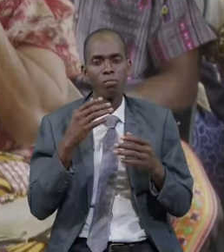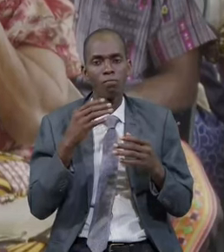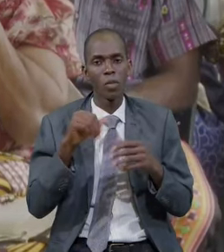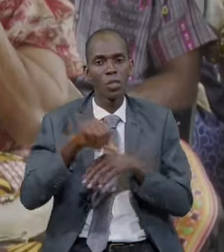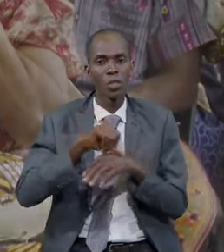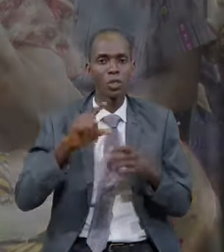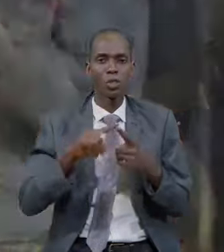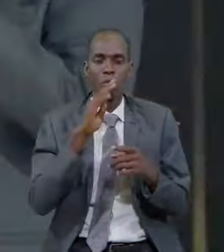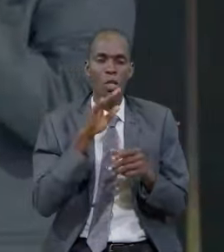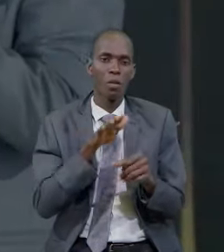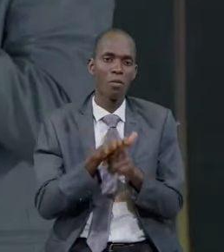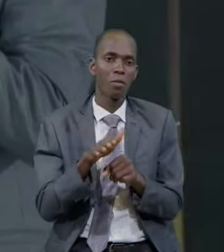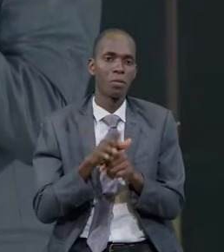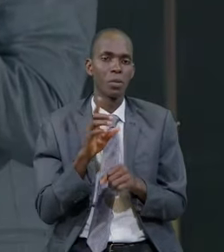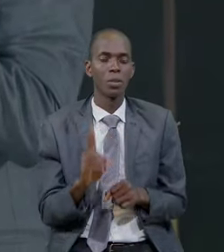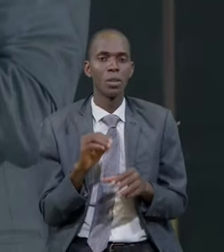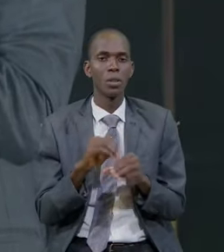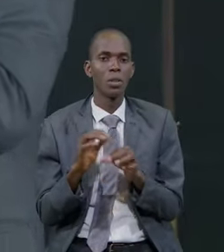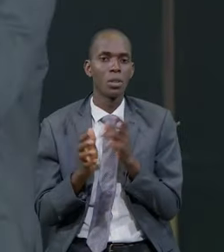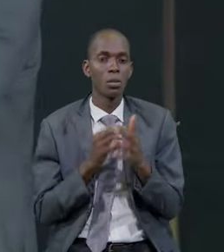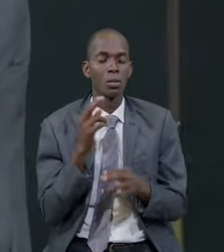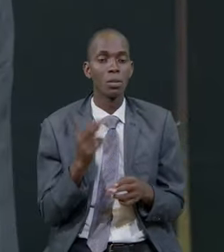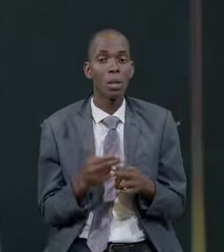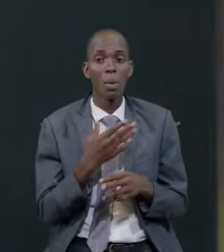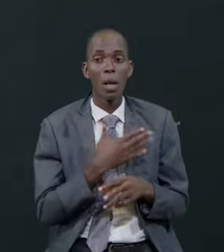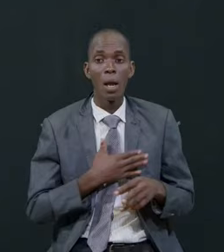Et tu es passé par là. Et David a vu.